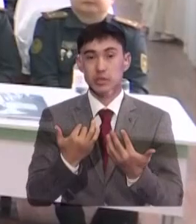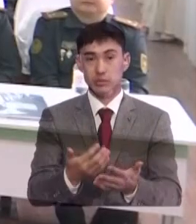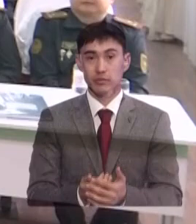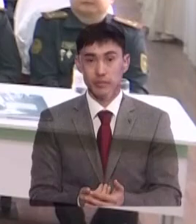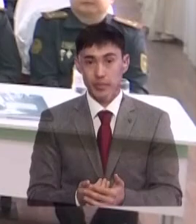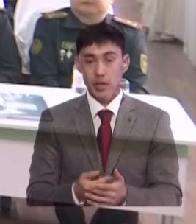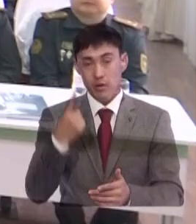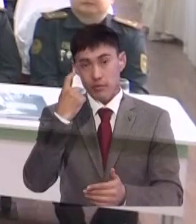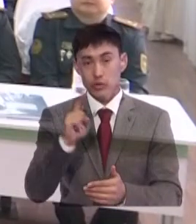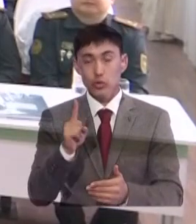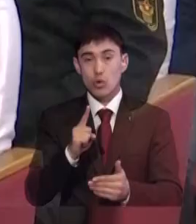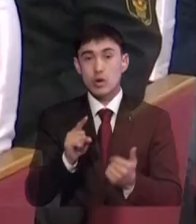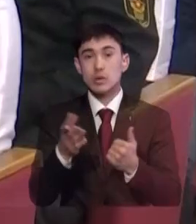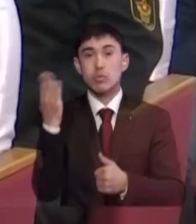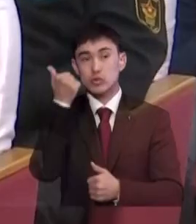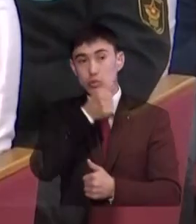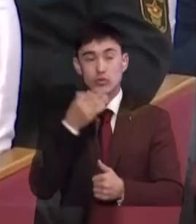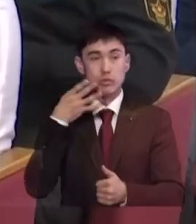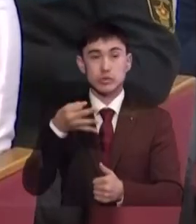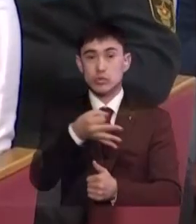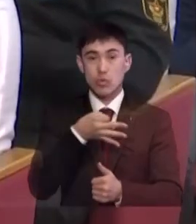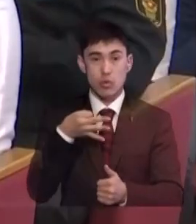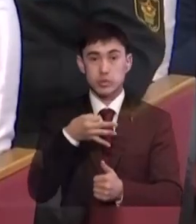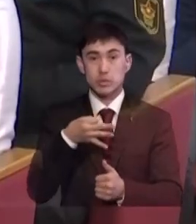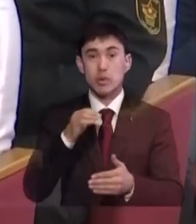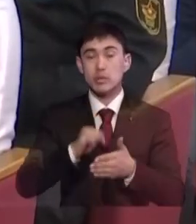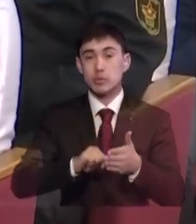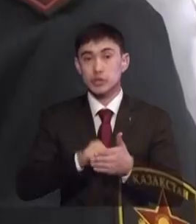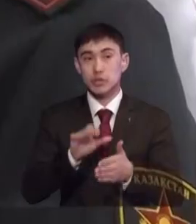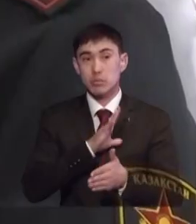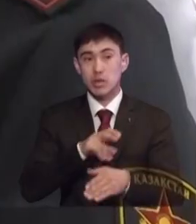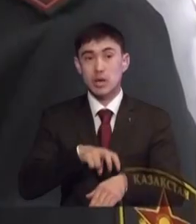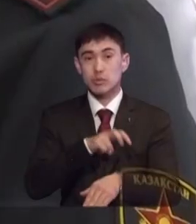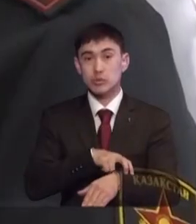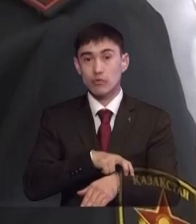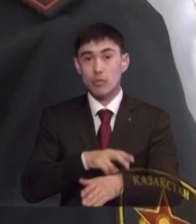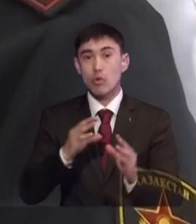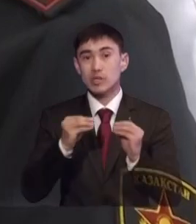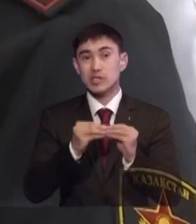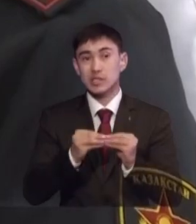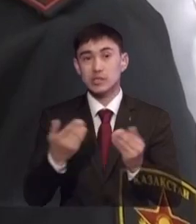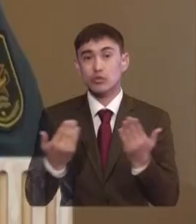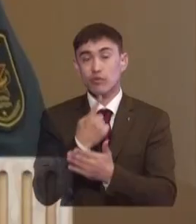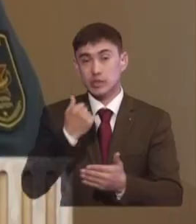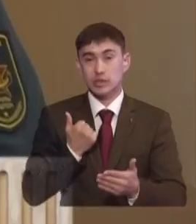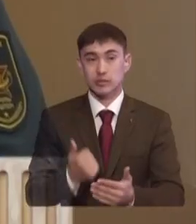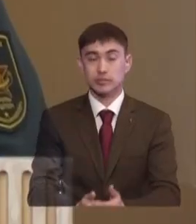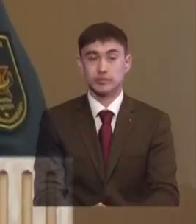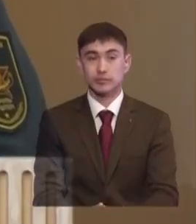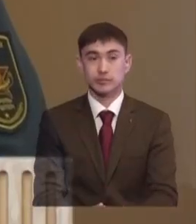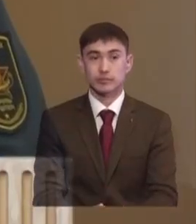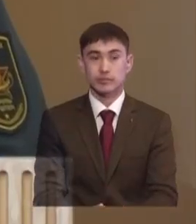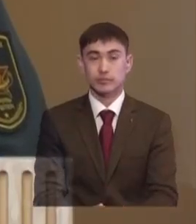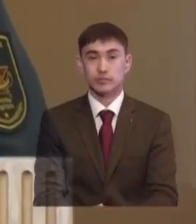требованиям. Выяснилось, что только за прошлый год в Алматинской области по этой причине было комиссовано более 10 новобранцев. По